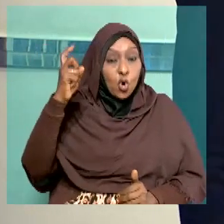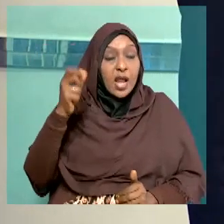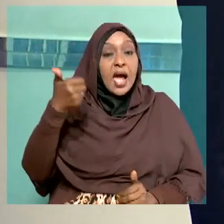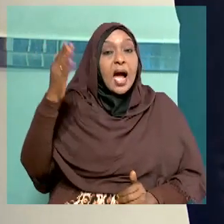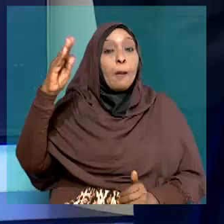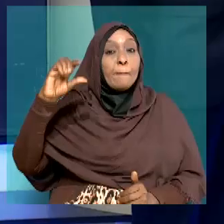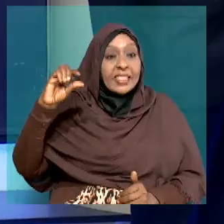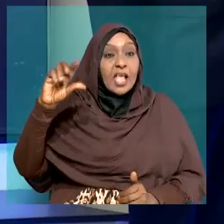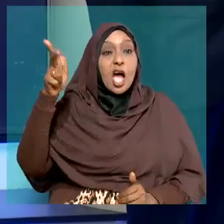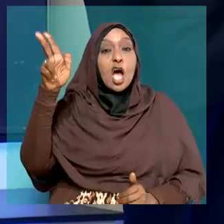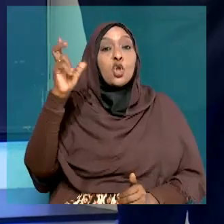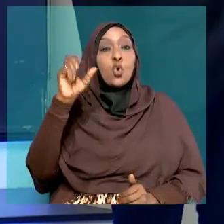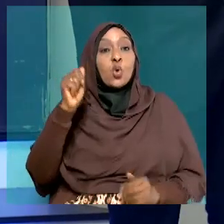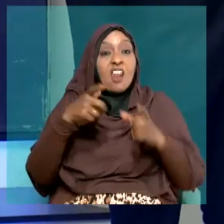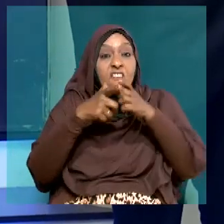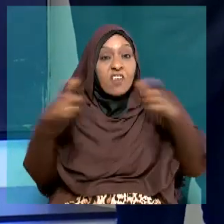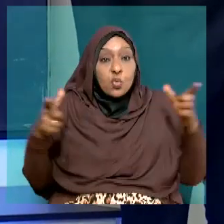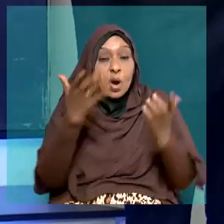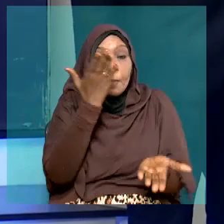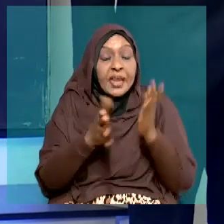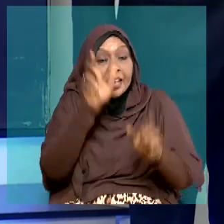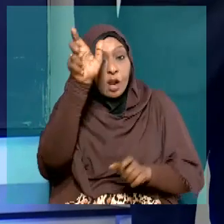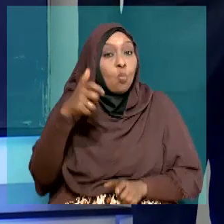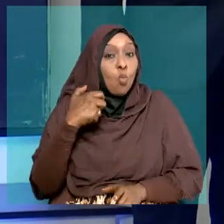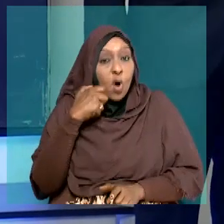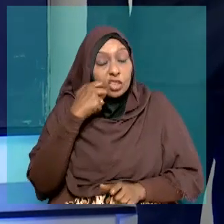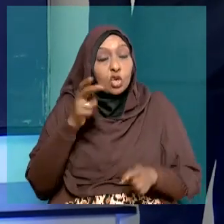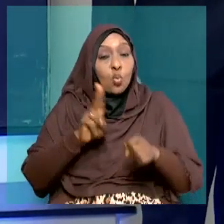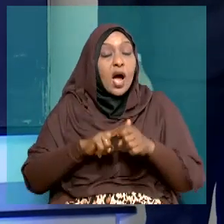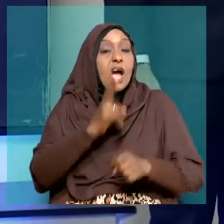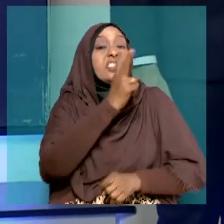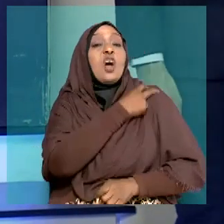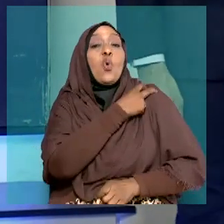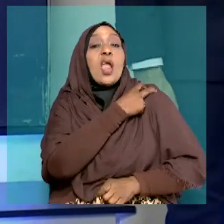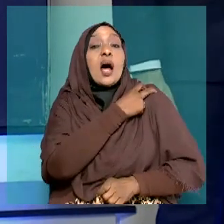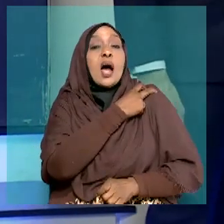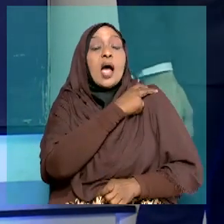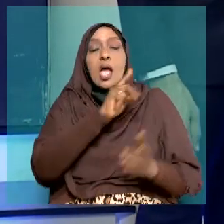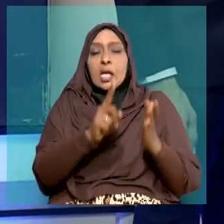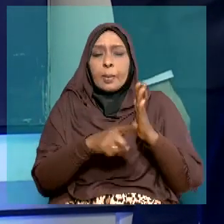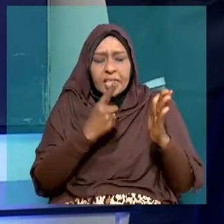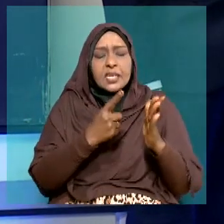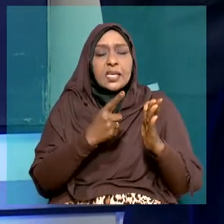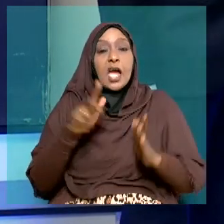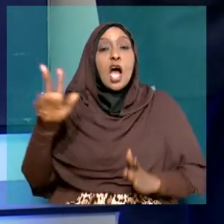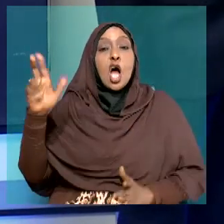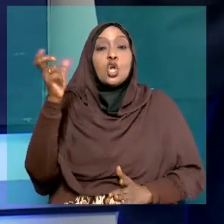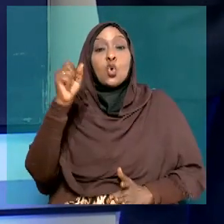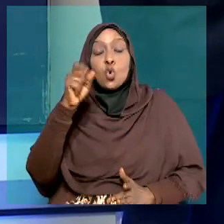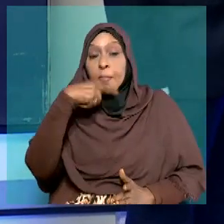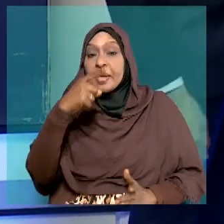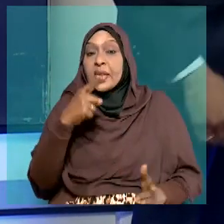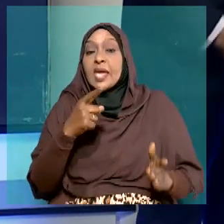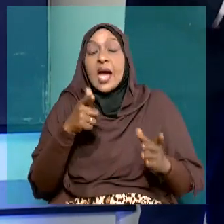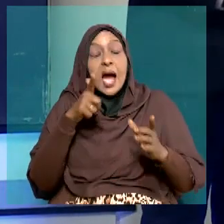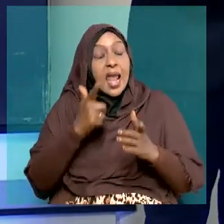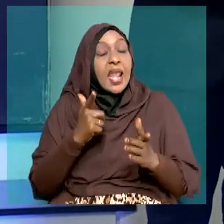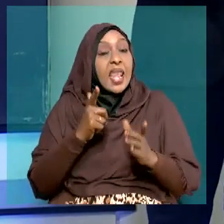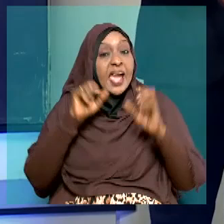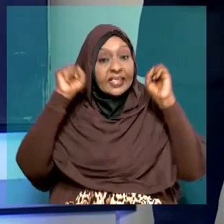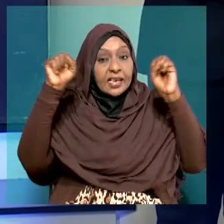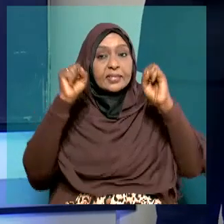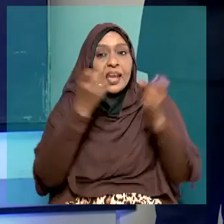بعنوان الفجوة بين المواطن والسلطة. يستهل النور زاويته بالقول: عكست الاحتجاجات الأخيرة